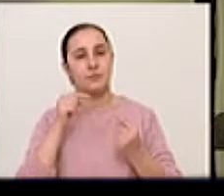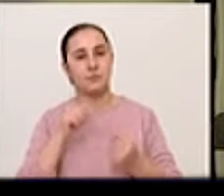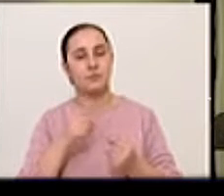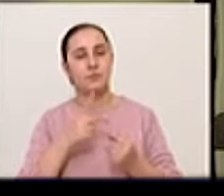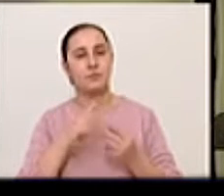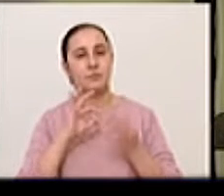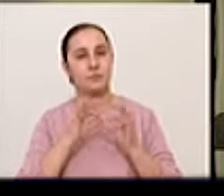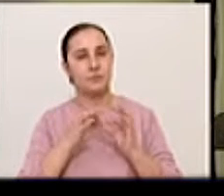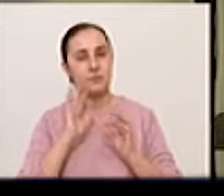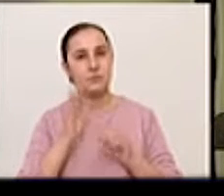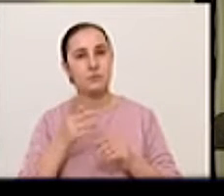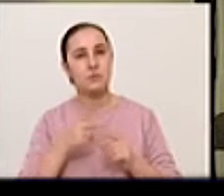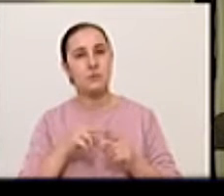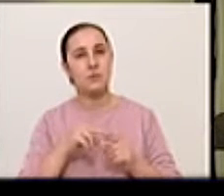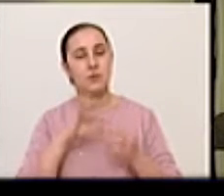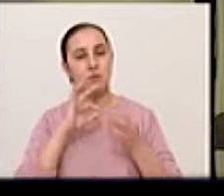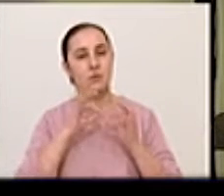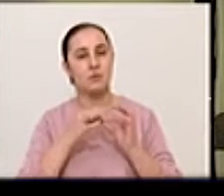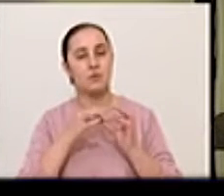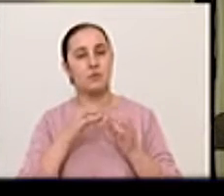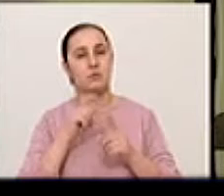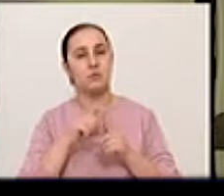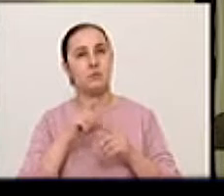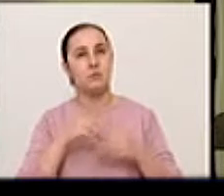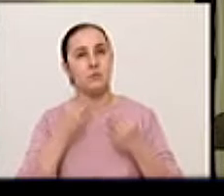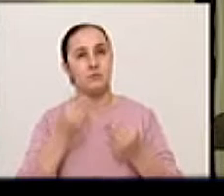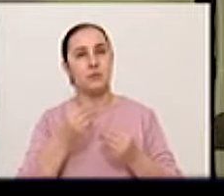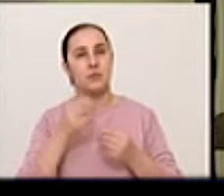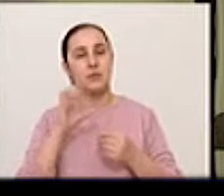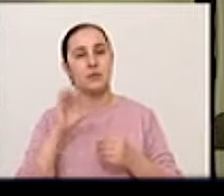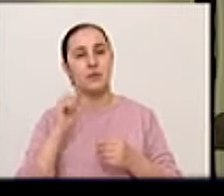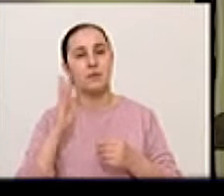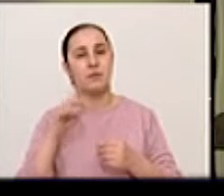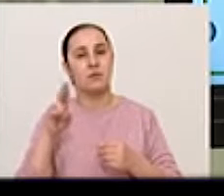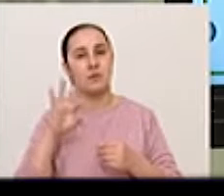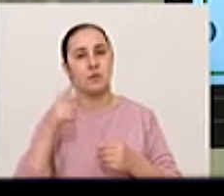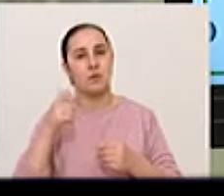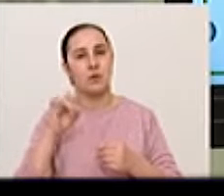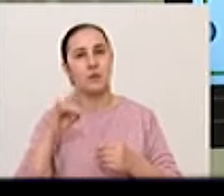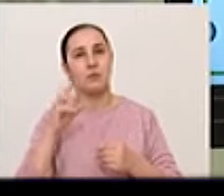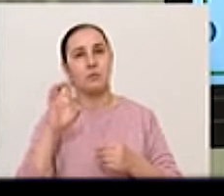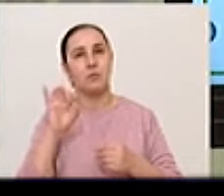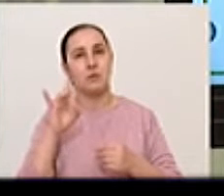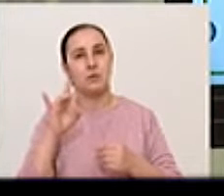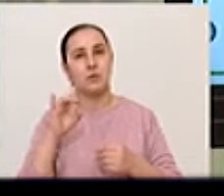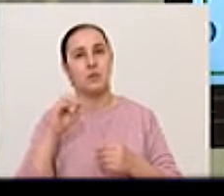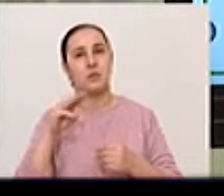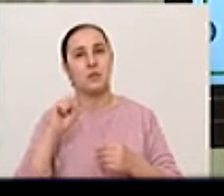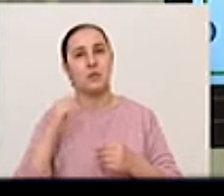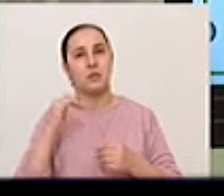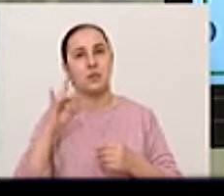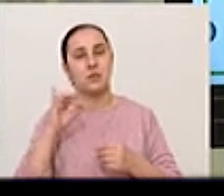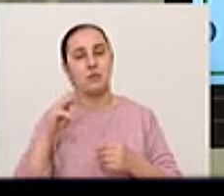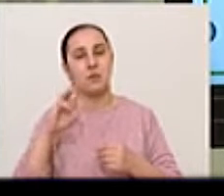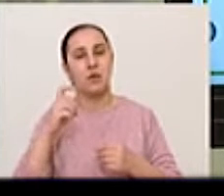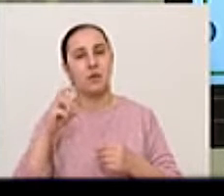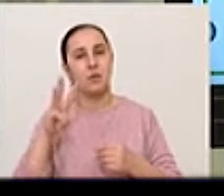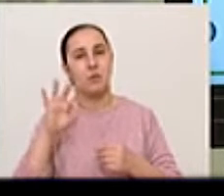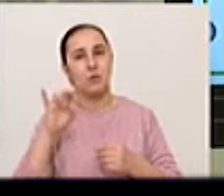aniqlang. Quyidagi so'zlar berilyapti: savdogar, bir, tashrif, mehmon,